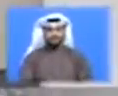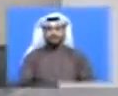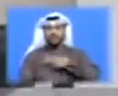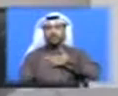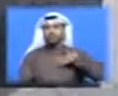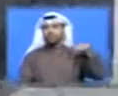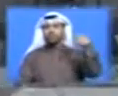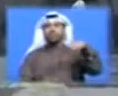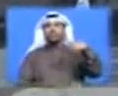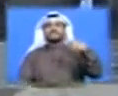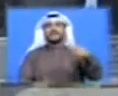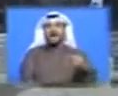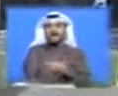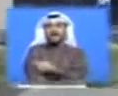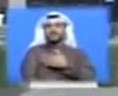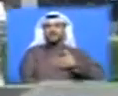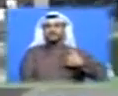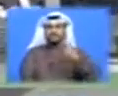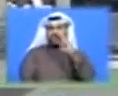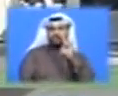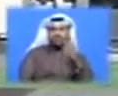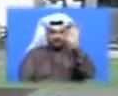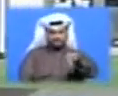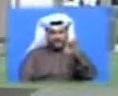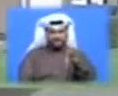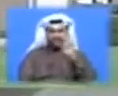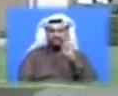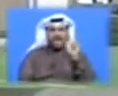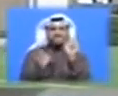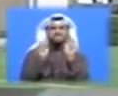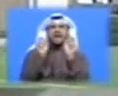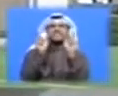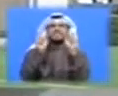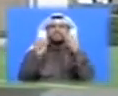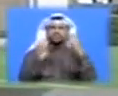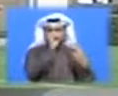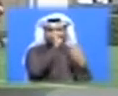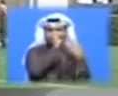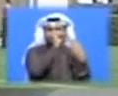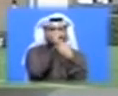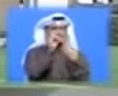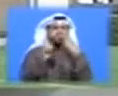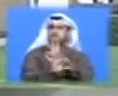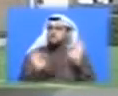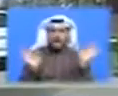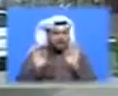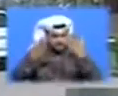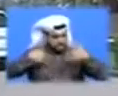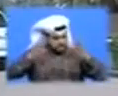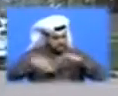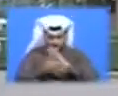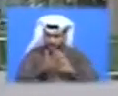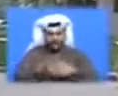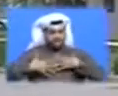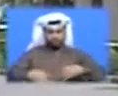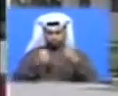وزارة الصحة تؤكد أن الحالات المصابة بإنفلونزا الخنازير لا تشكل أي تهديد والإصابات كلها تحت